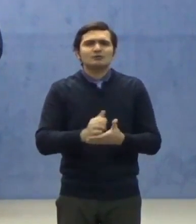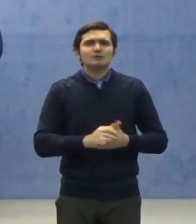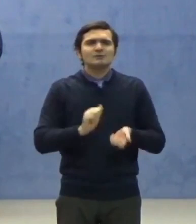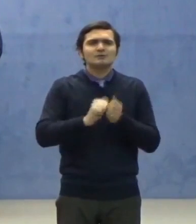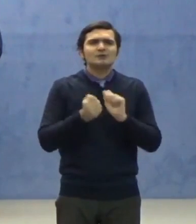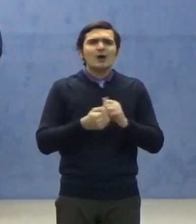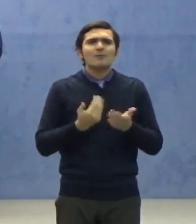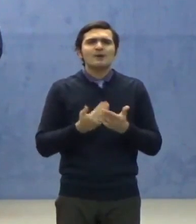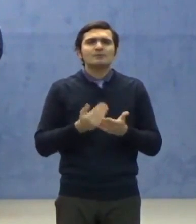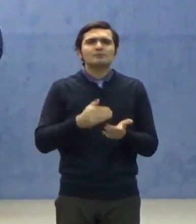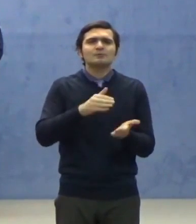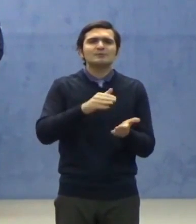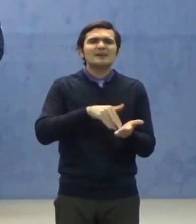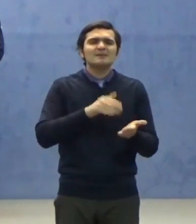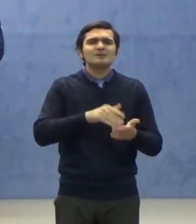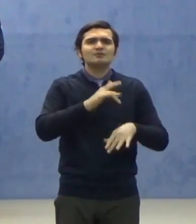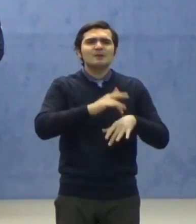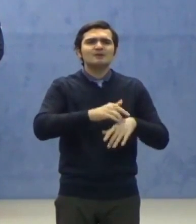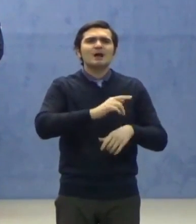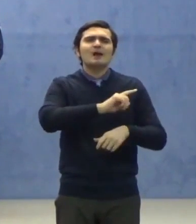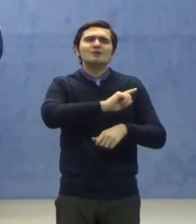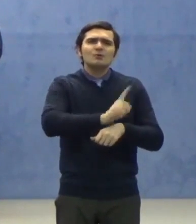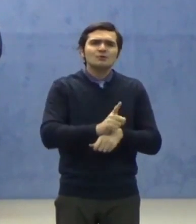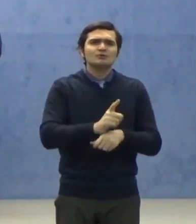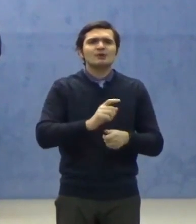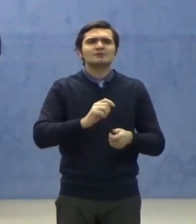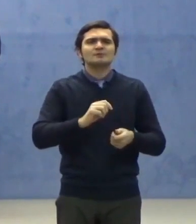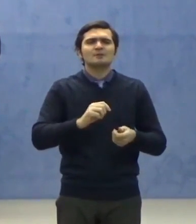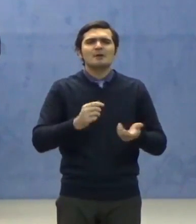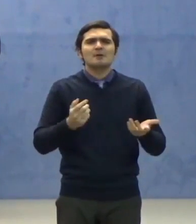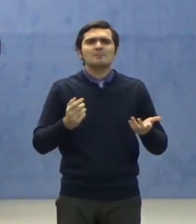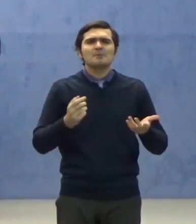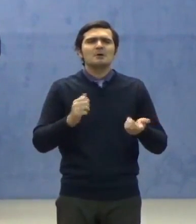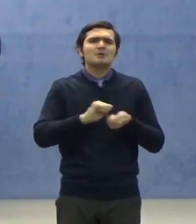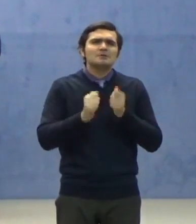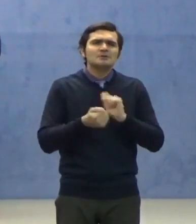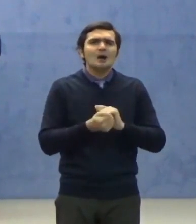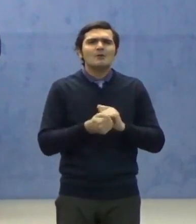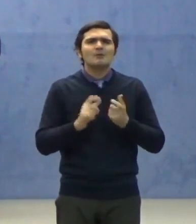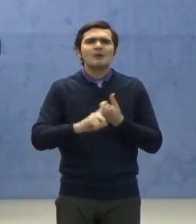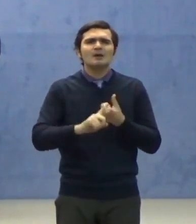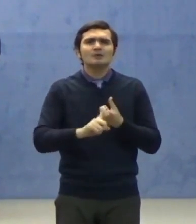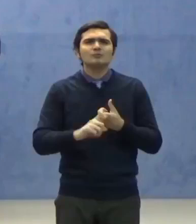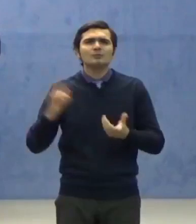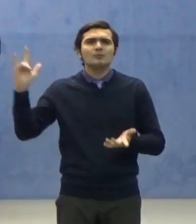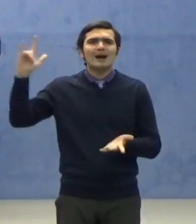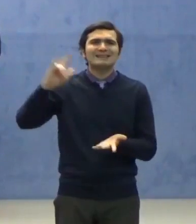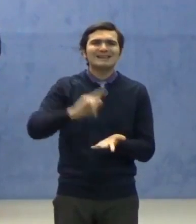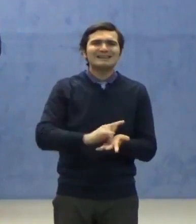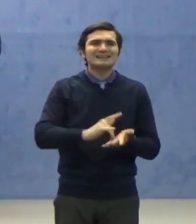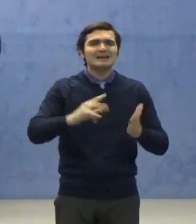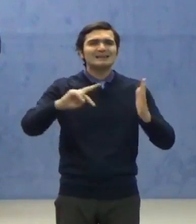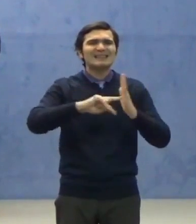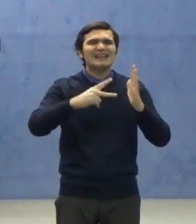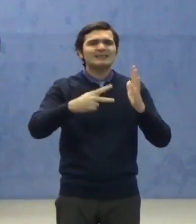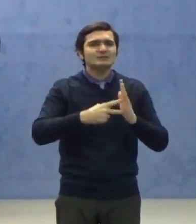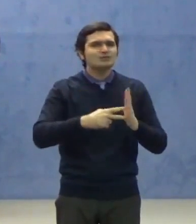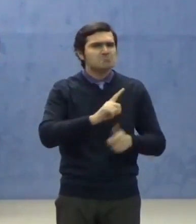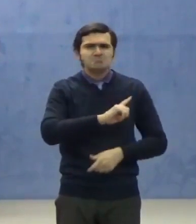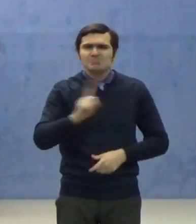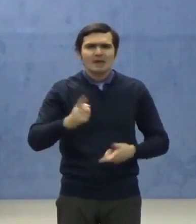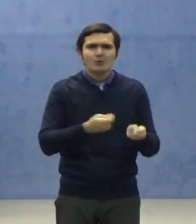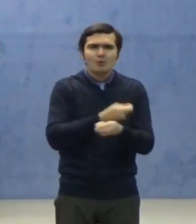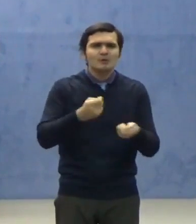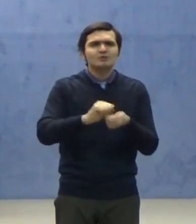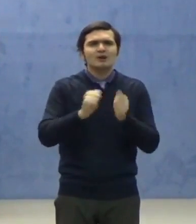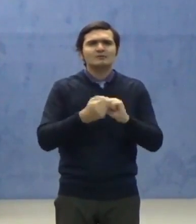asigură servicii medicale de urgență, precum și aterizărilor tehnice, necomerciale sau